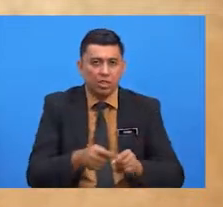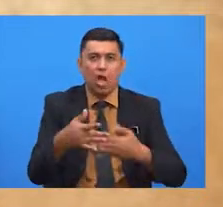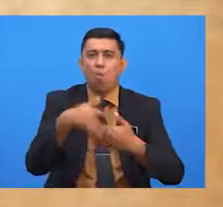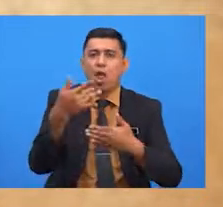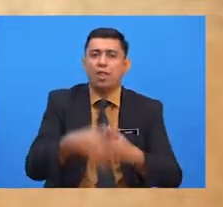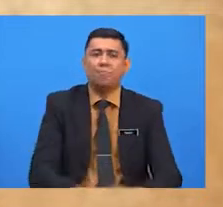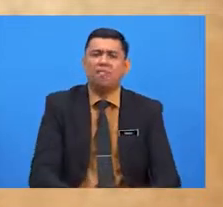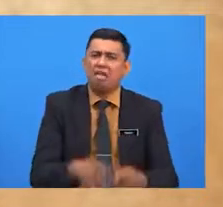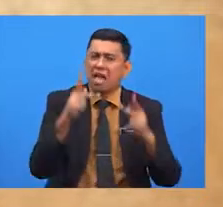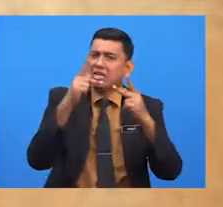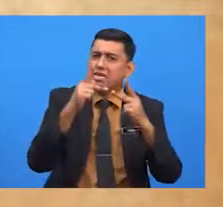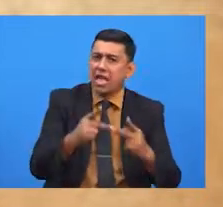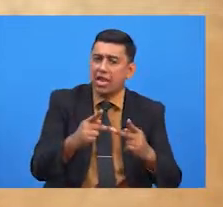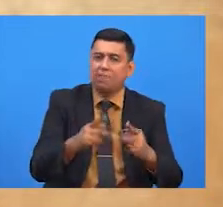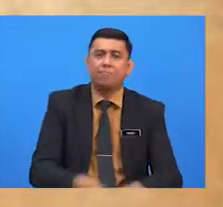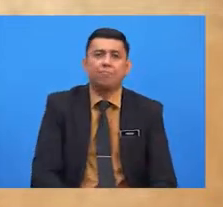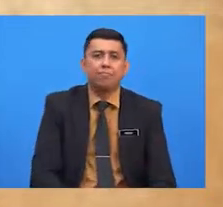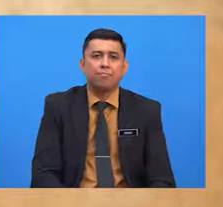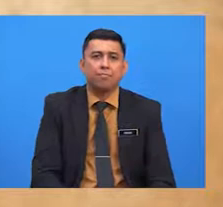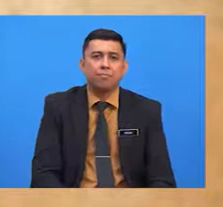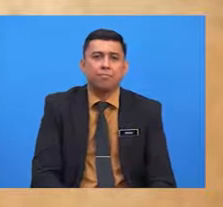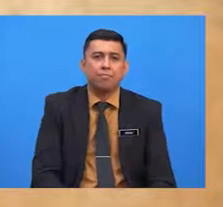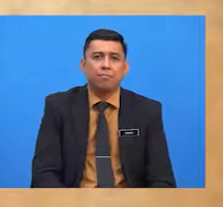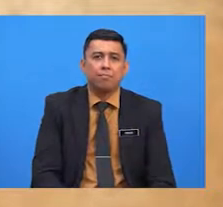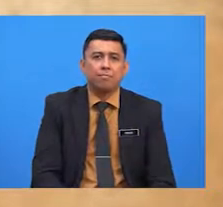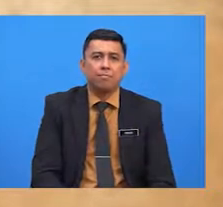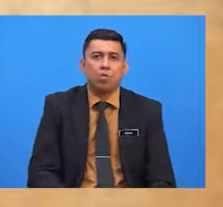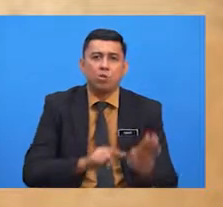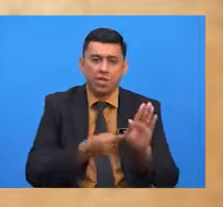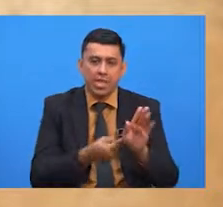Pertempatan kekal ini bermula dengan kampung.